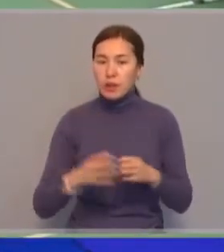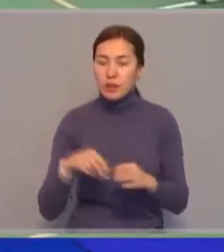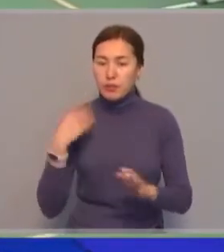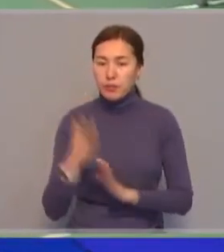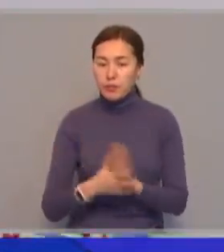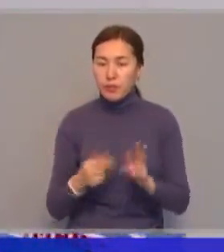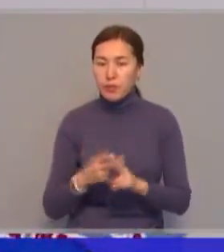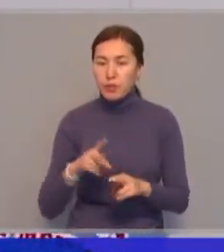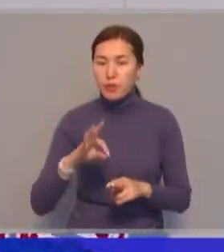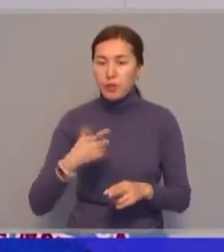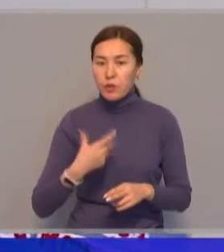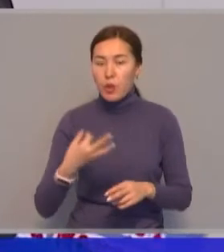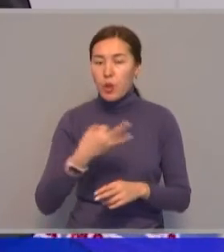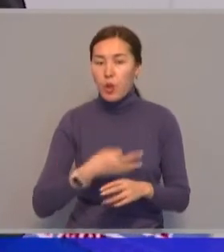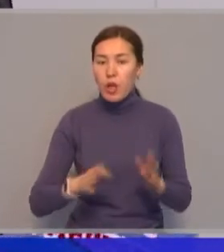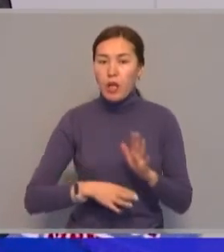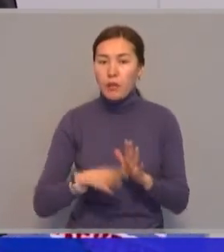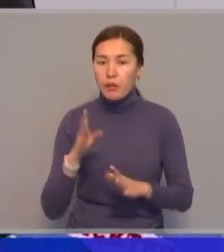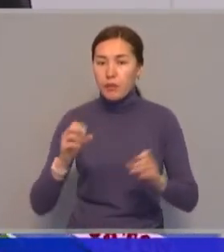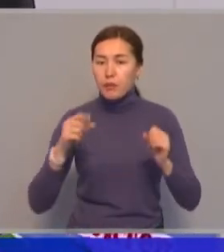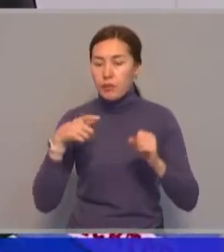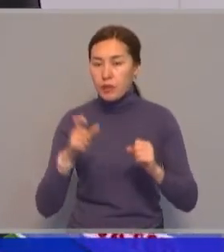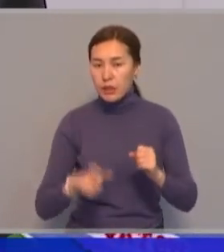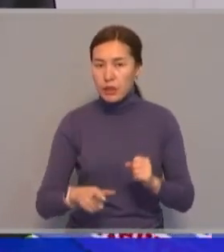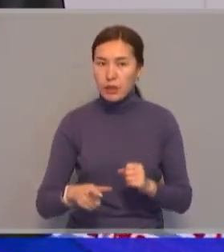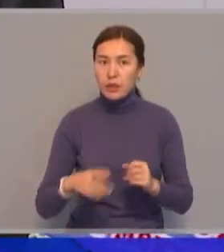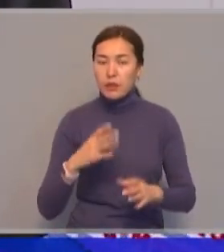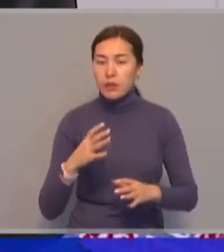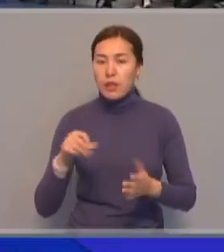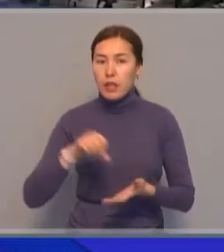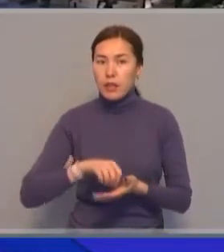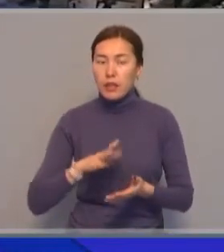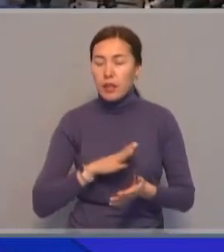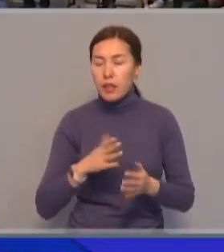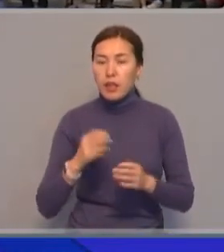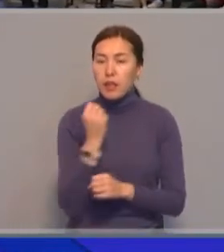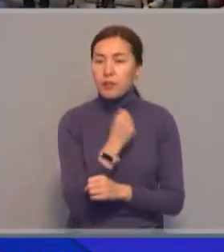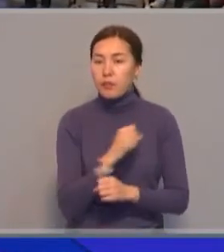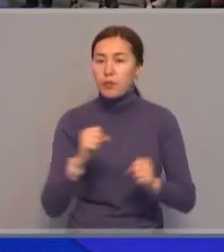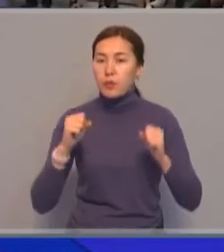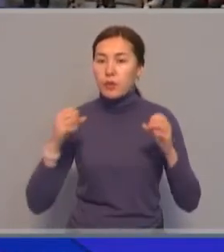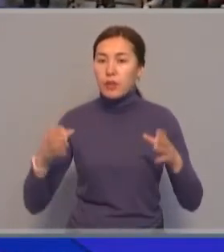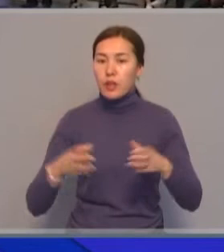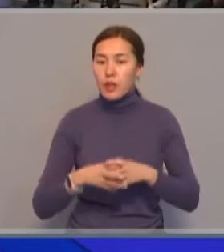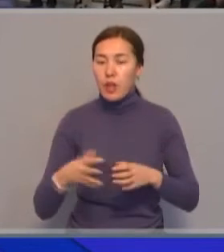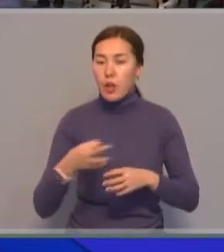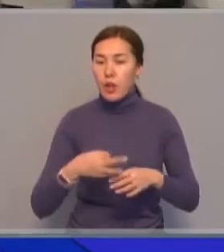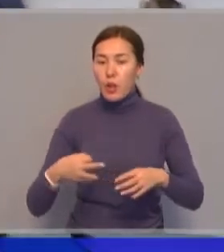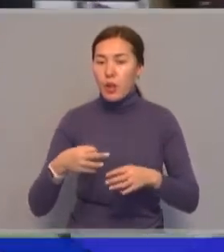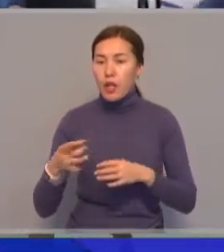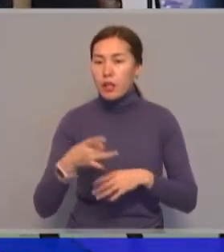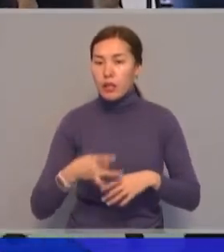анықталады. Бұл лигада облыстағы ең үздік деген спортшы оқушылар өнер көрсетеді. Жеңімпаз болған спорт командасы